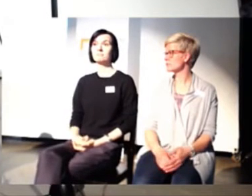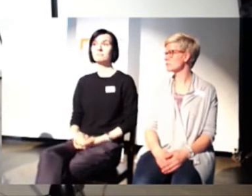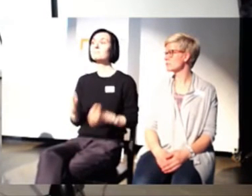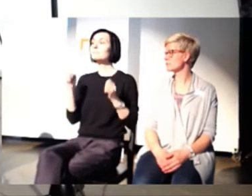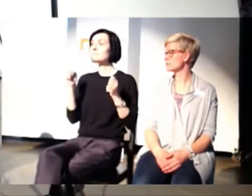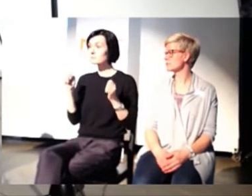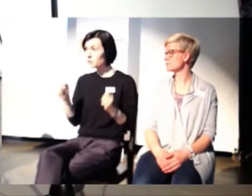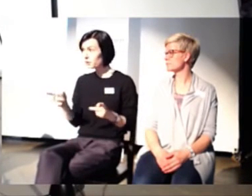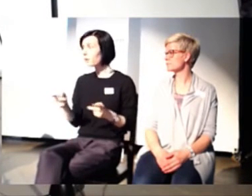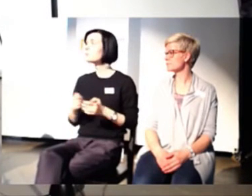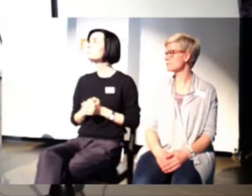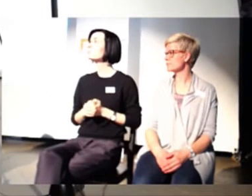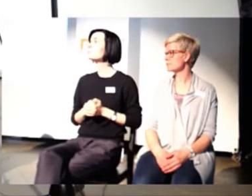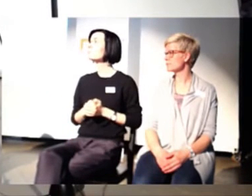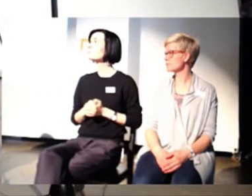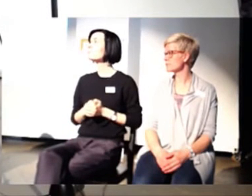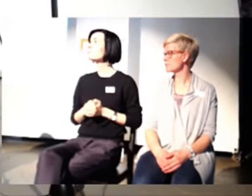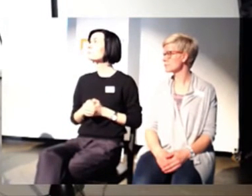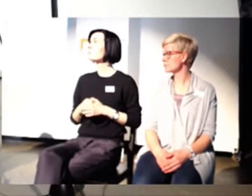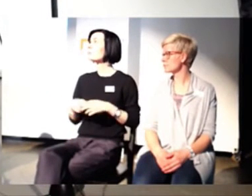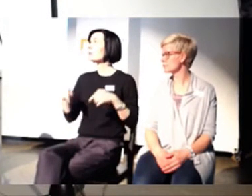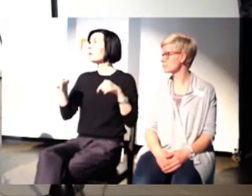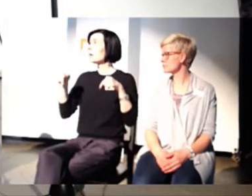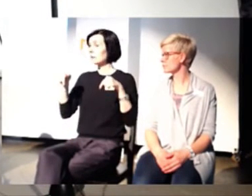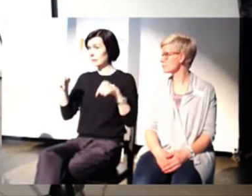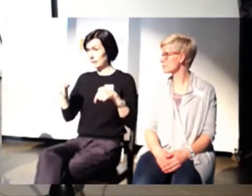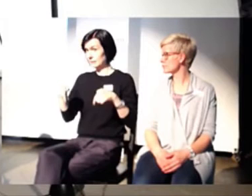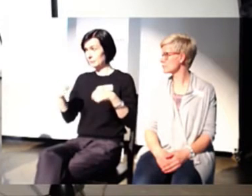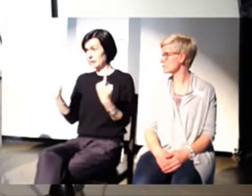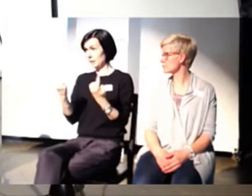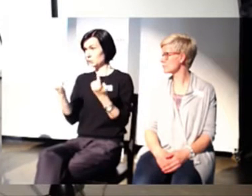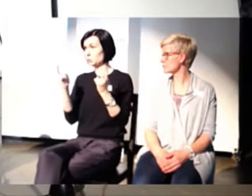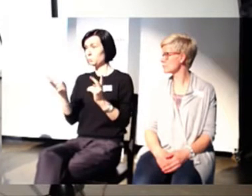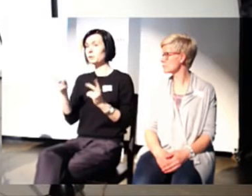Okei, tästäkin tilaisuudesta on muuten mennyt residenssitoimijoiden sähköpostilistalle.